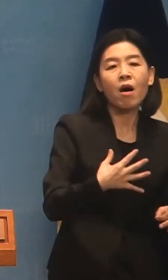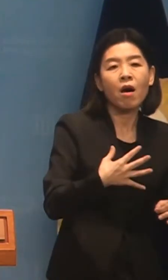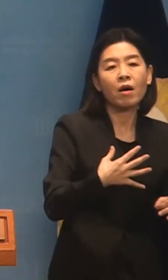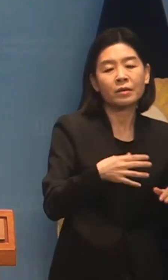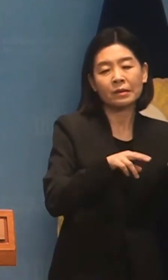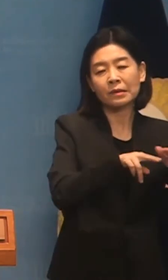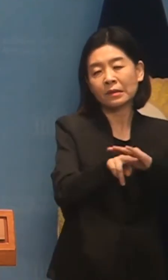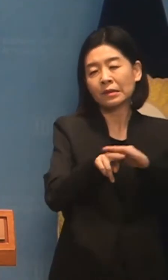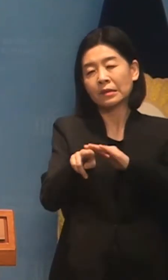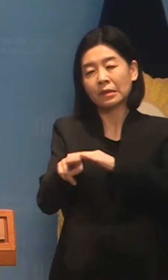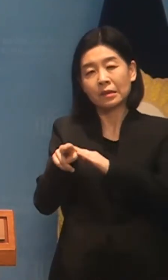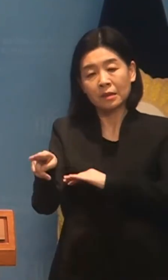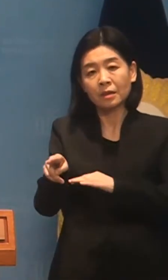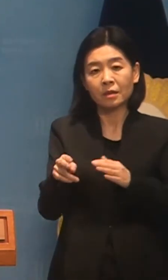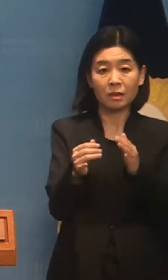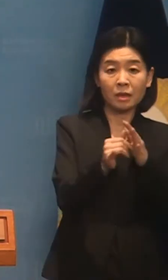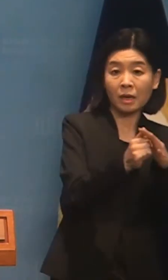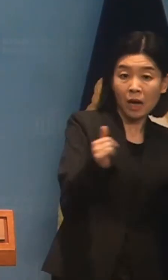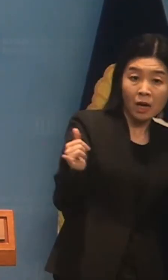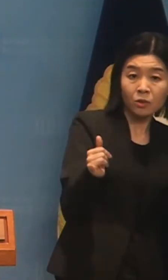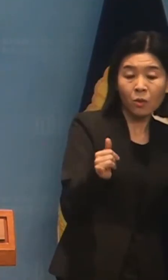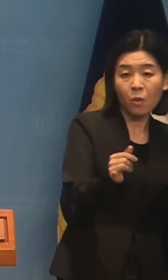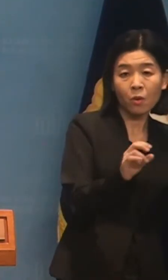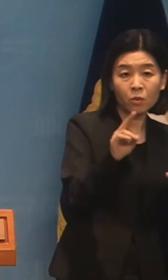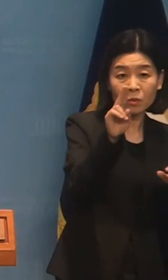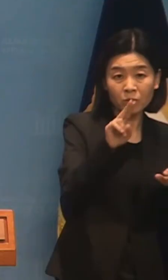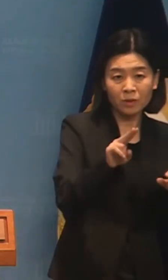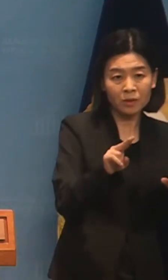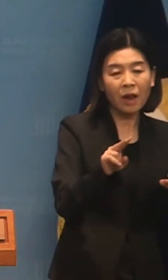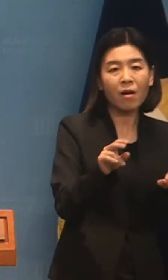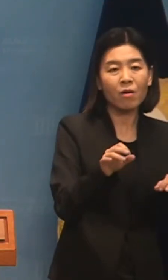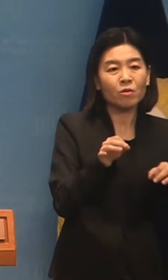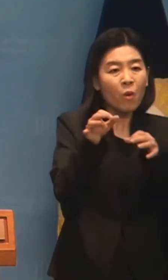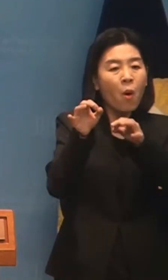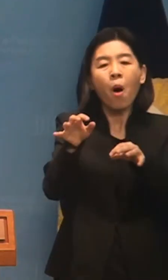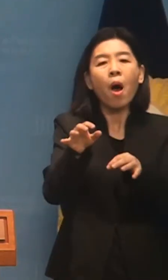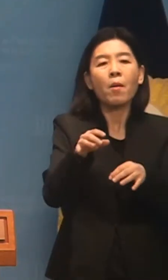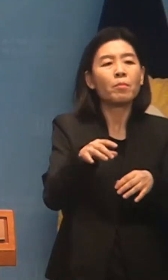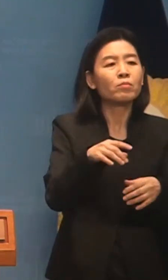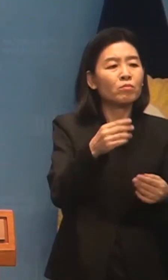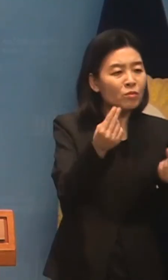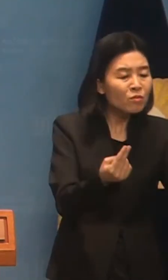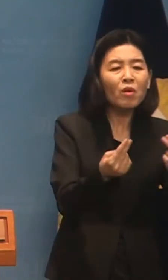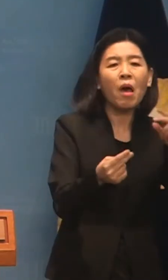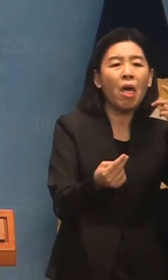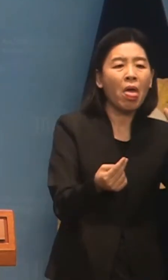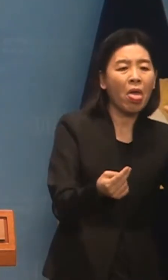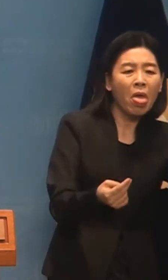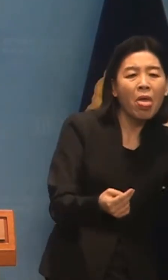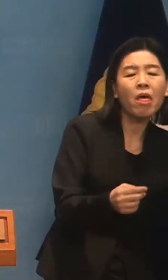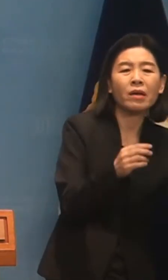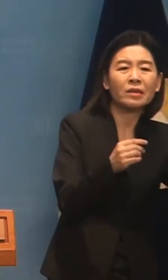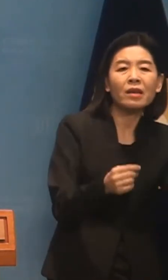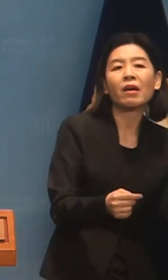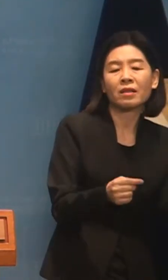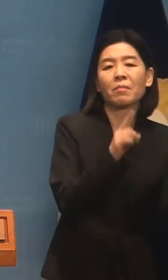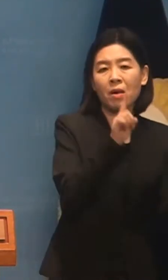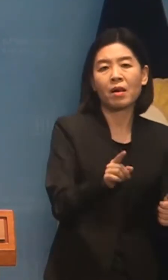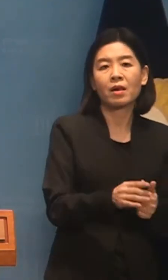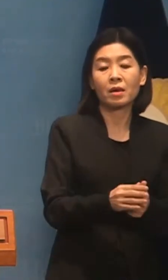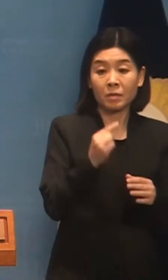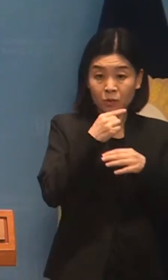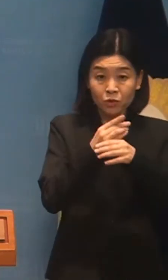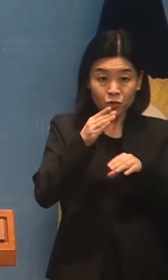고국의 가족들에게 송금하는 달러보다 적다고 합니다. 민주주의의 마지막 보루였던